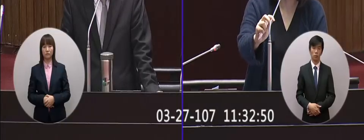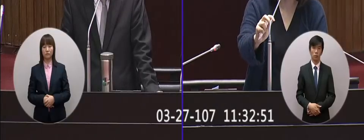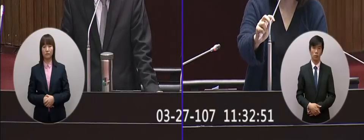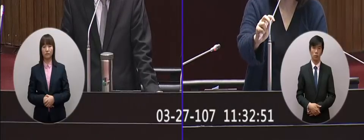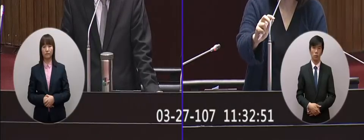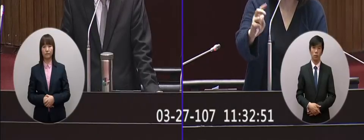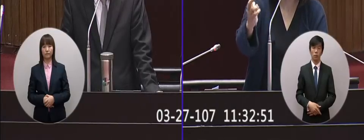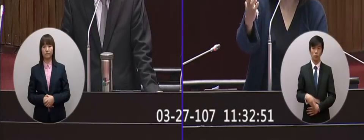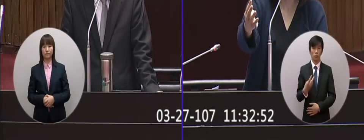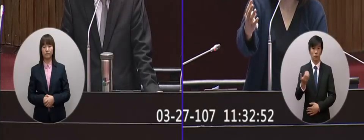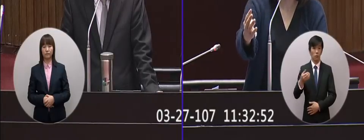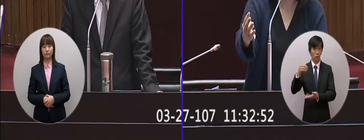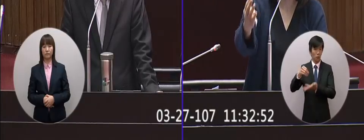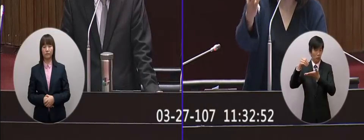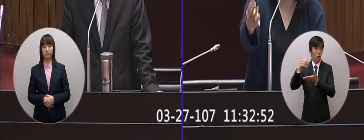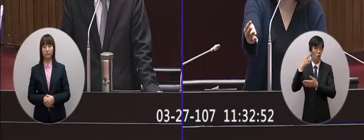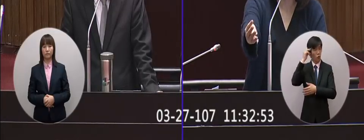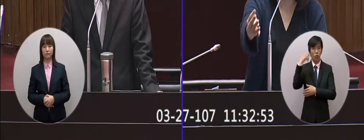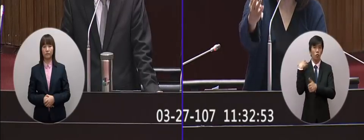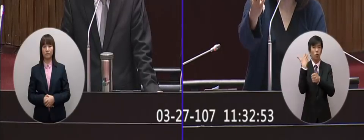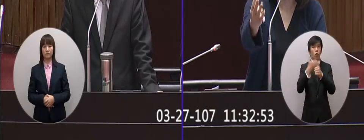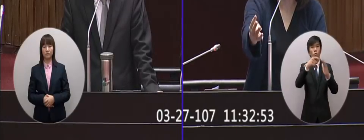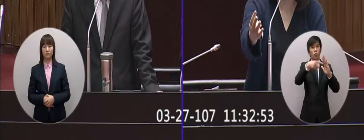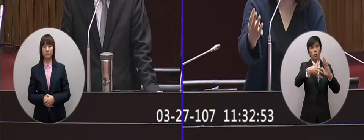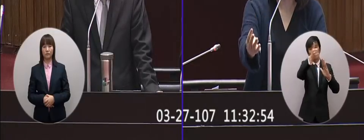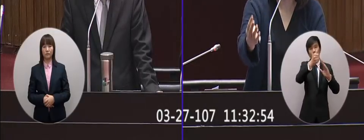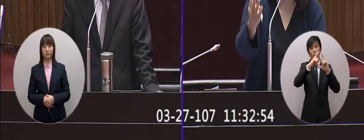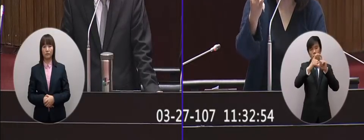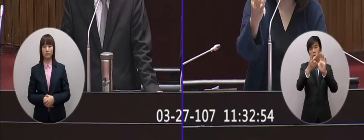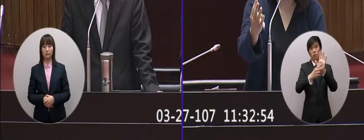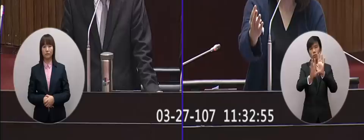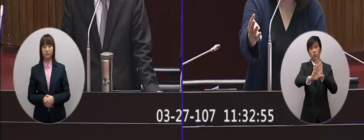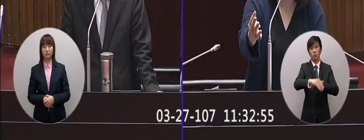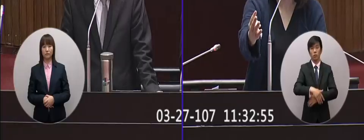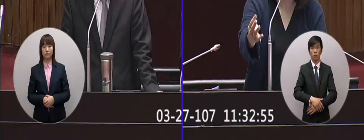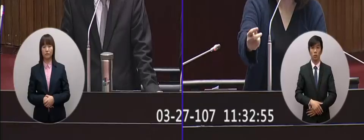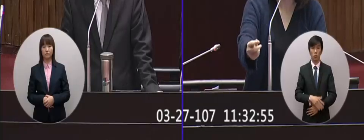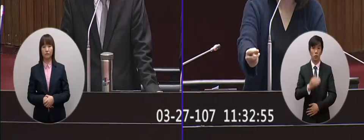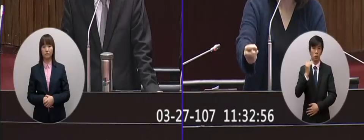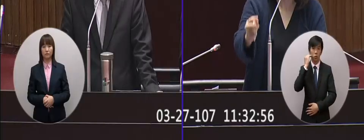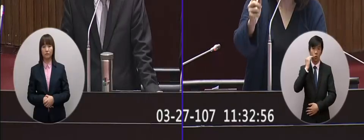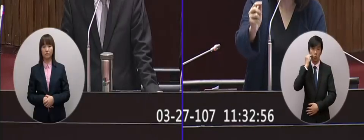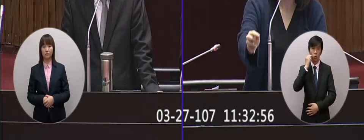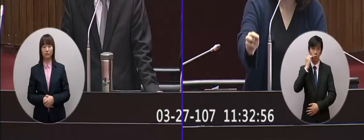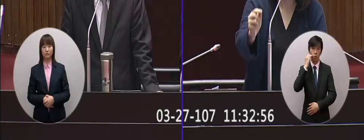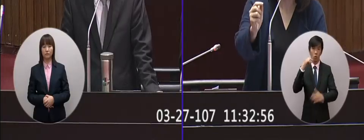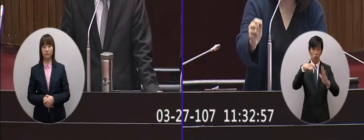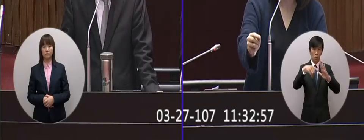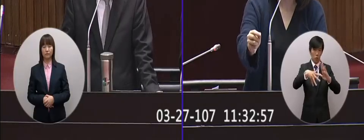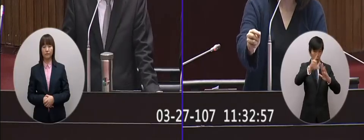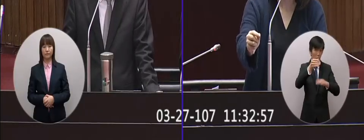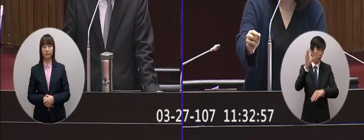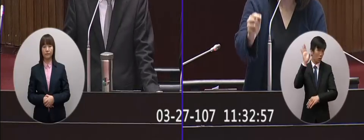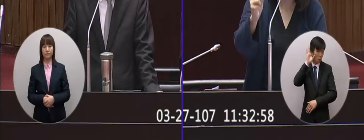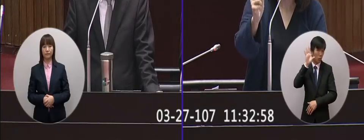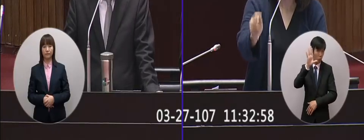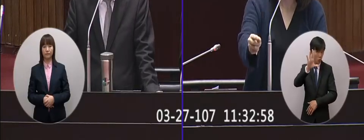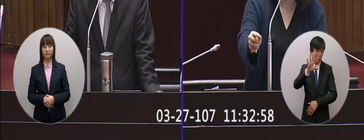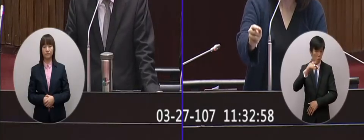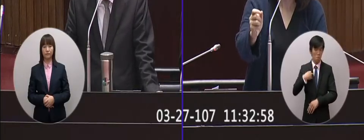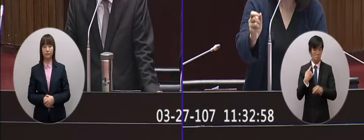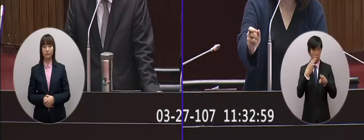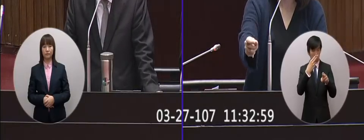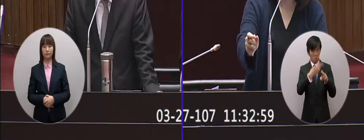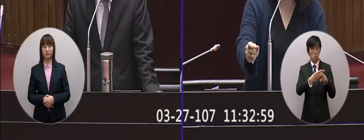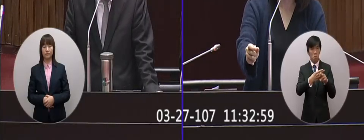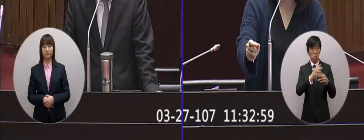院长回答啦，因为说实在的，这个声音如果院长听到，我相信院长在未来一定愿